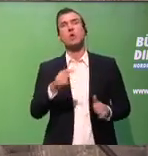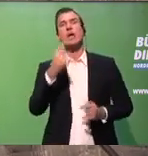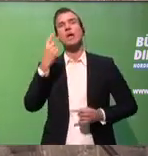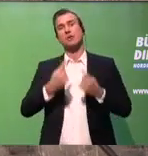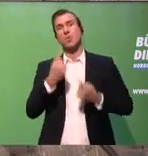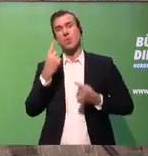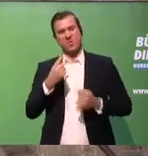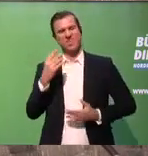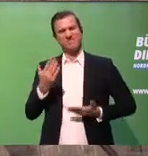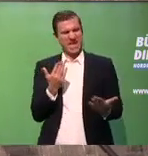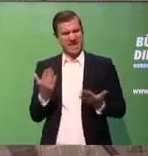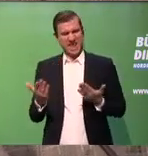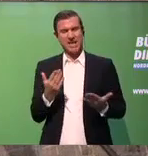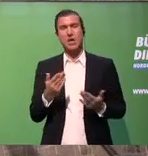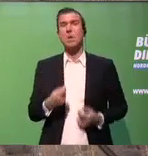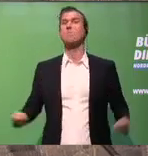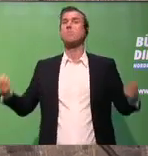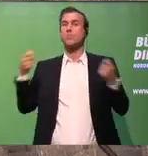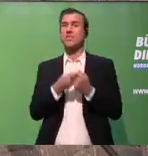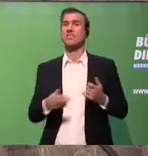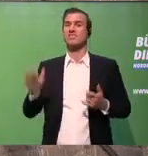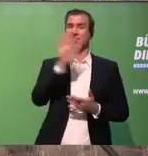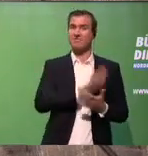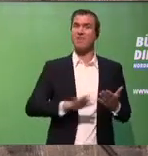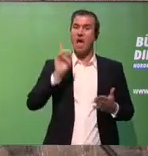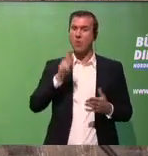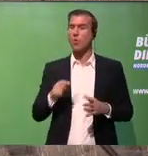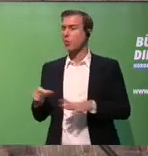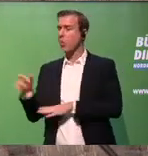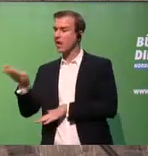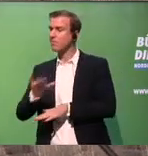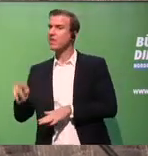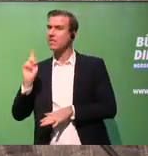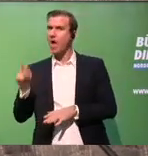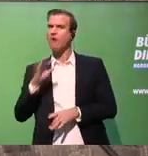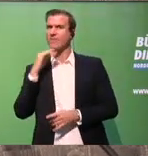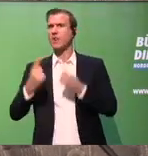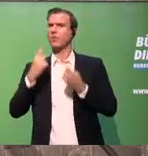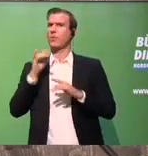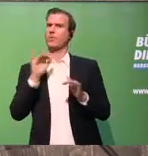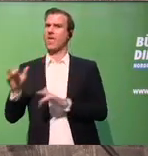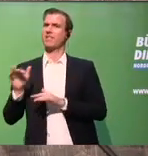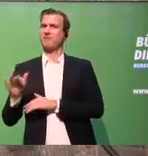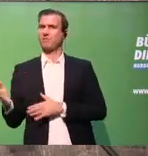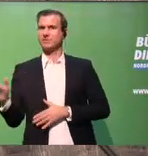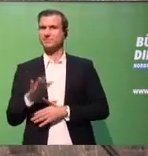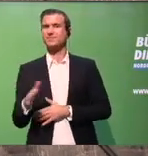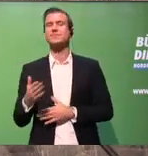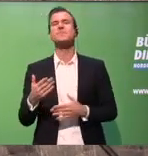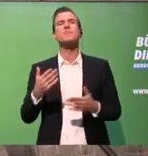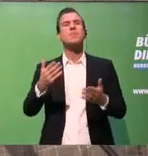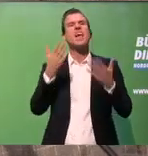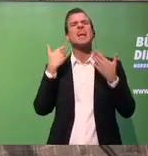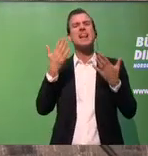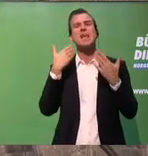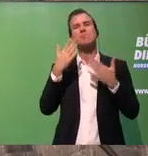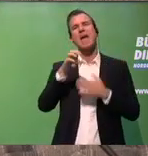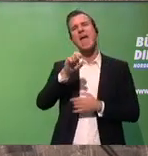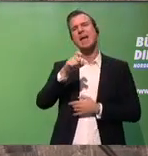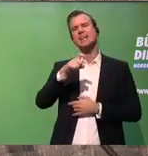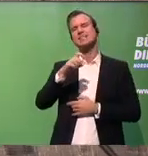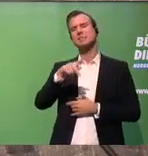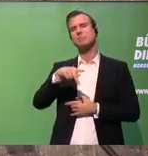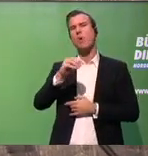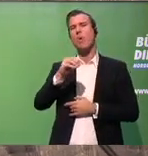vergleichsweise bundesweit, auch im Ruhrgebiet grüne Züge. Die Klima-Expo NRW